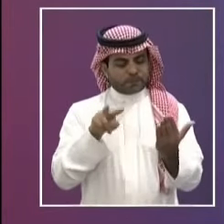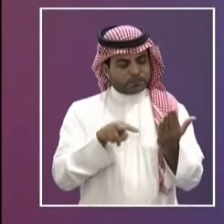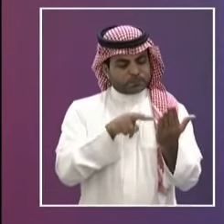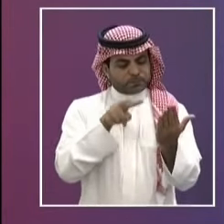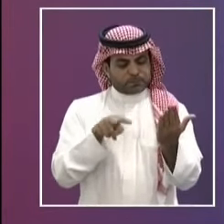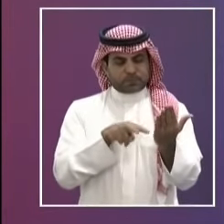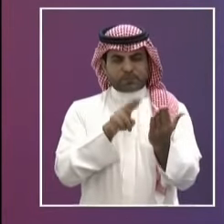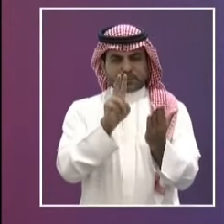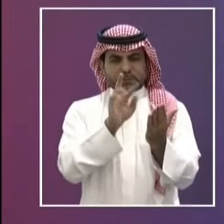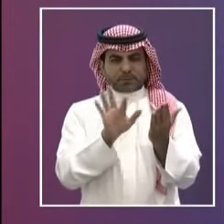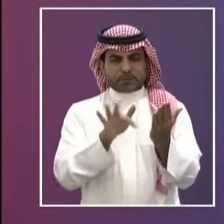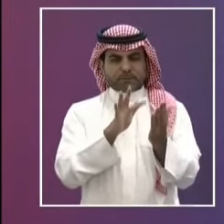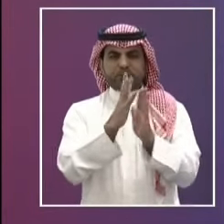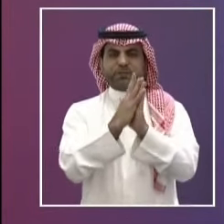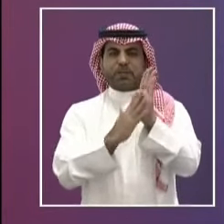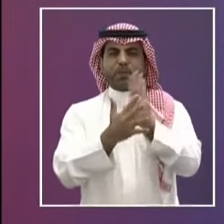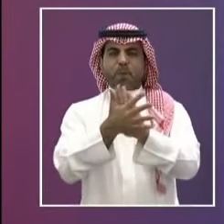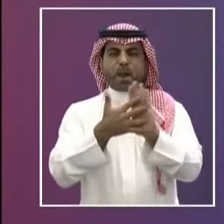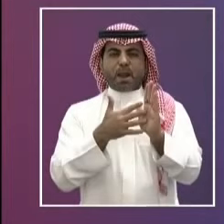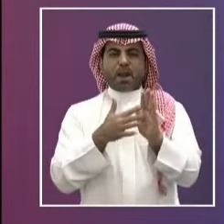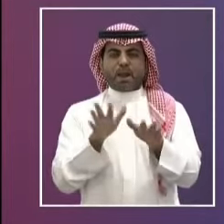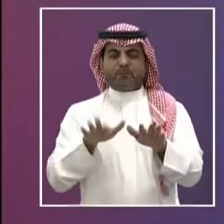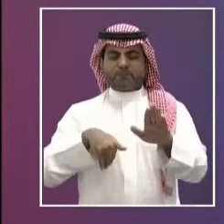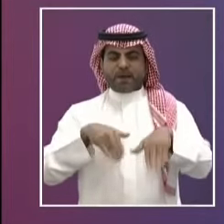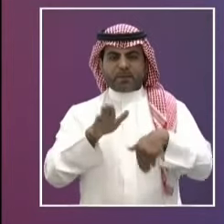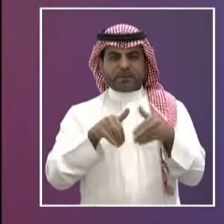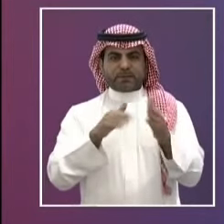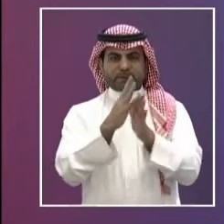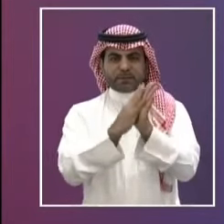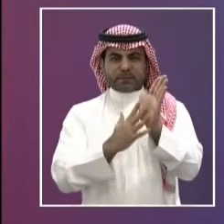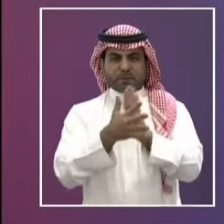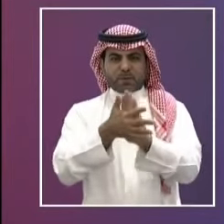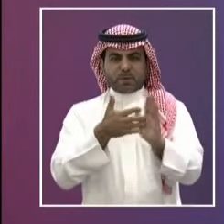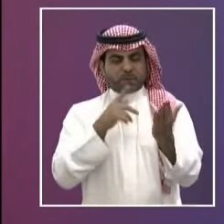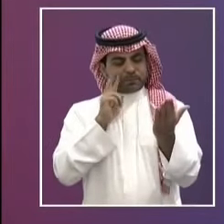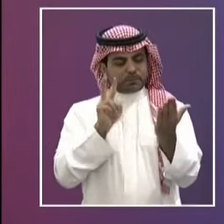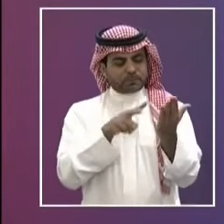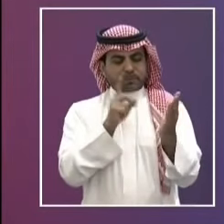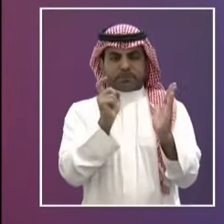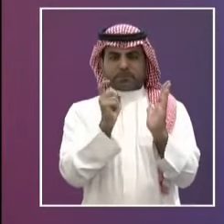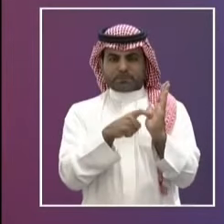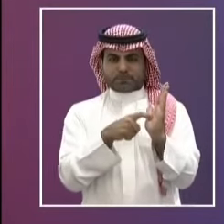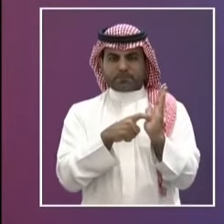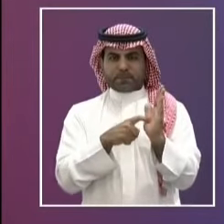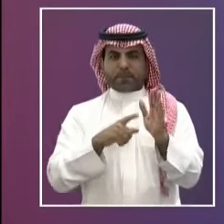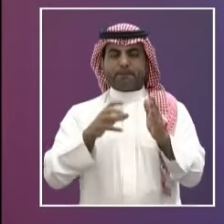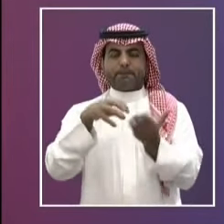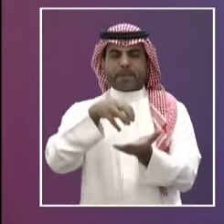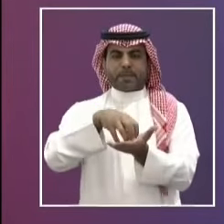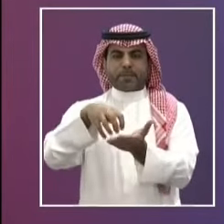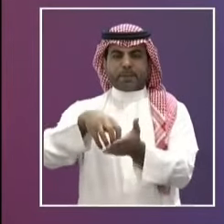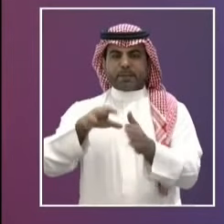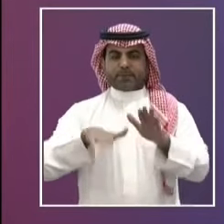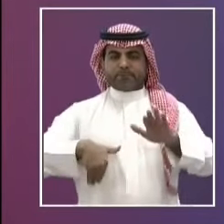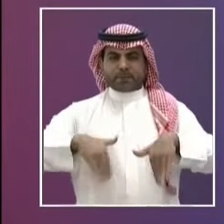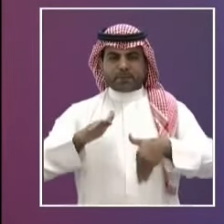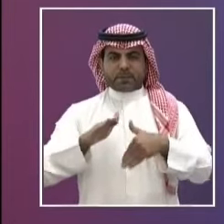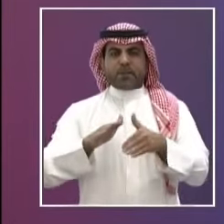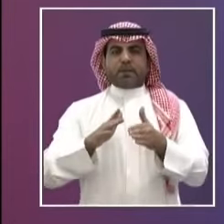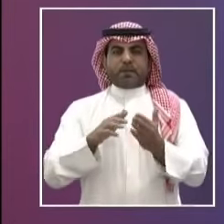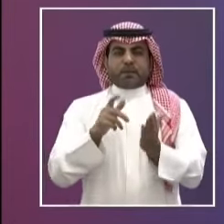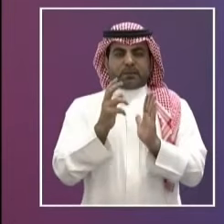على الجدول أو على جميع الأيام المتوفر فيها أماكن لإصدار